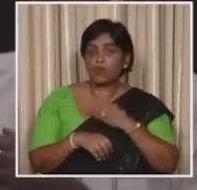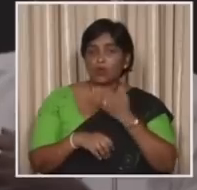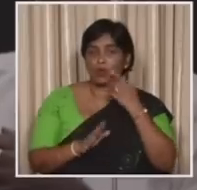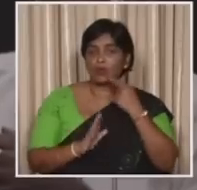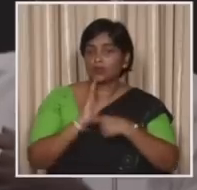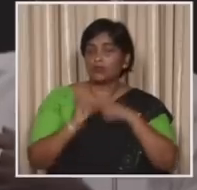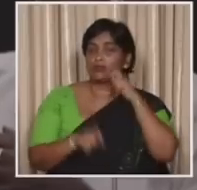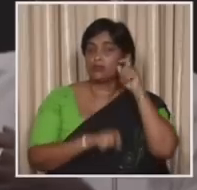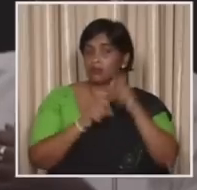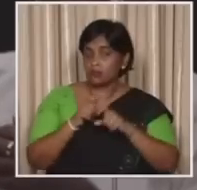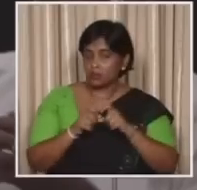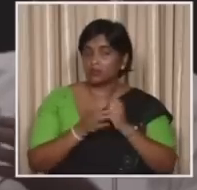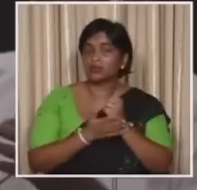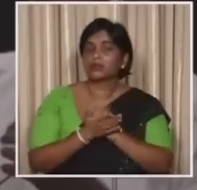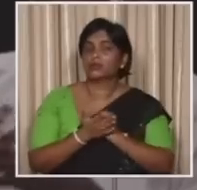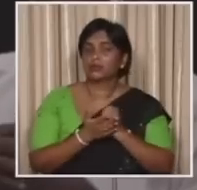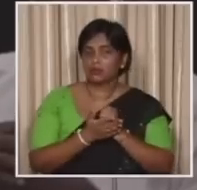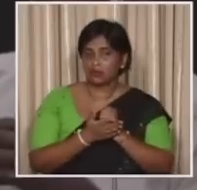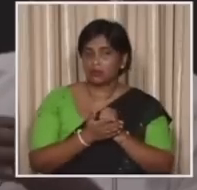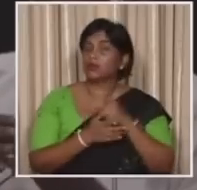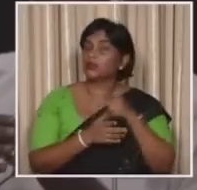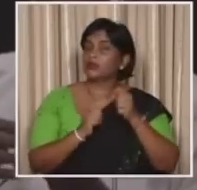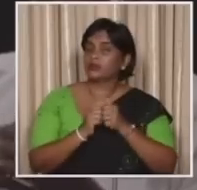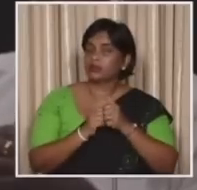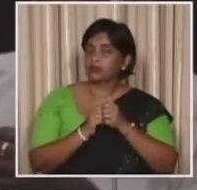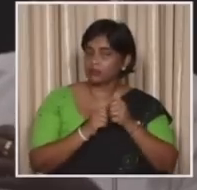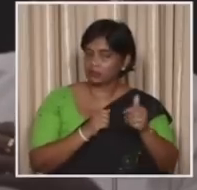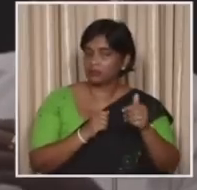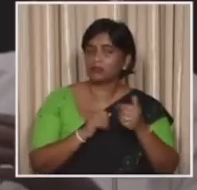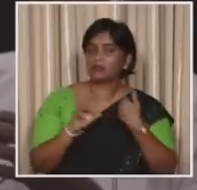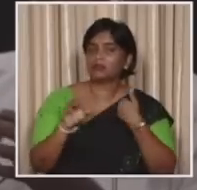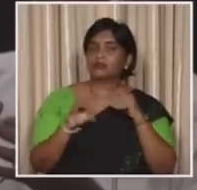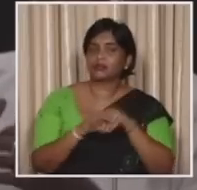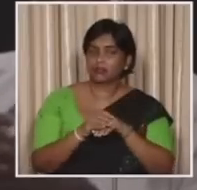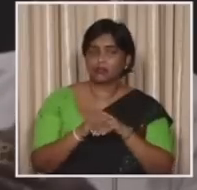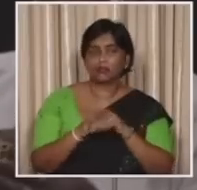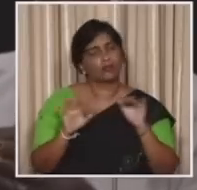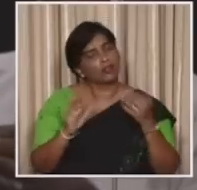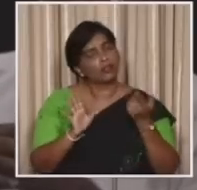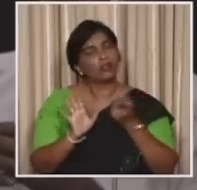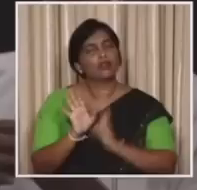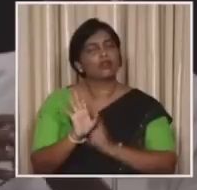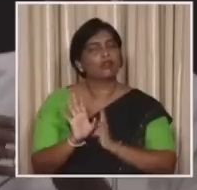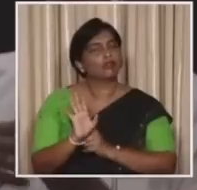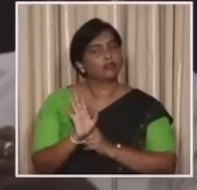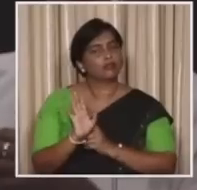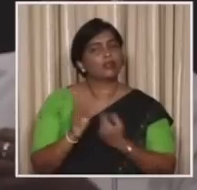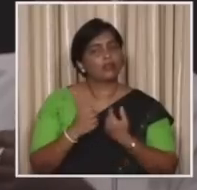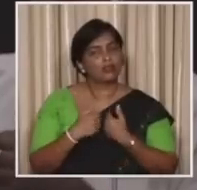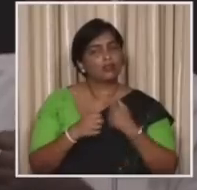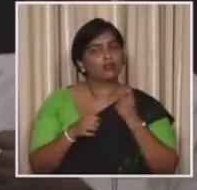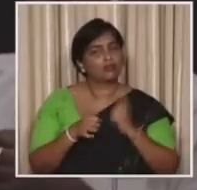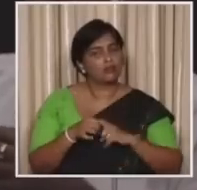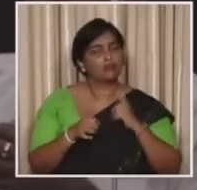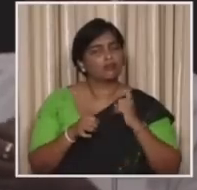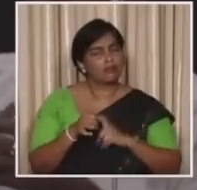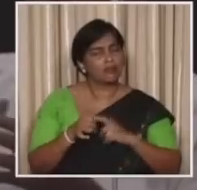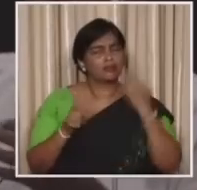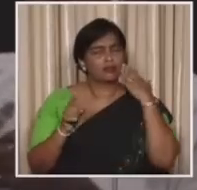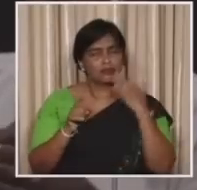රටේ ජනතාවටයි හැමෝටම ඒ කටයුතු අපි පිවිසෙමු. නැත්තම් හැමදාම අපි මේ ප්‍රශ්නය පිළිබඳව